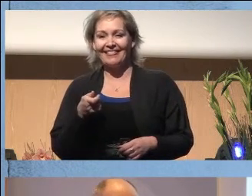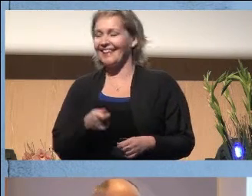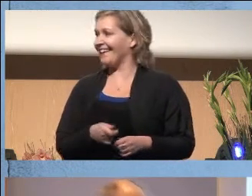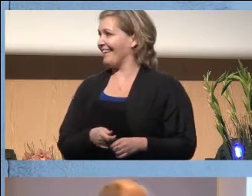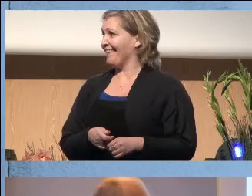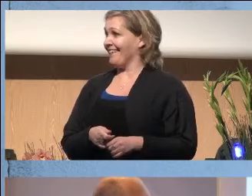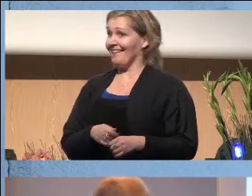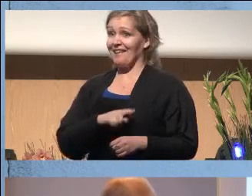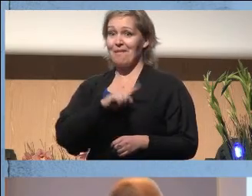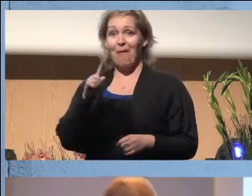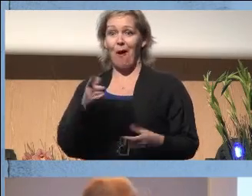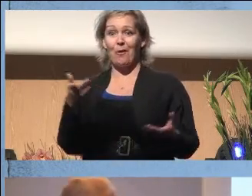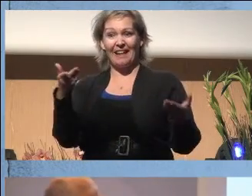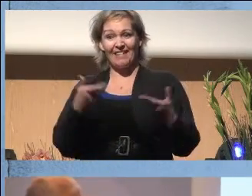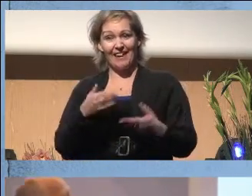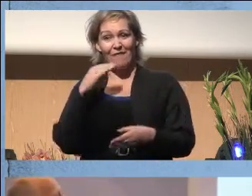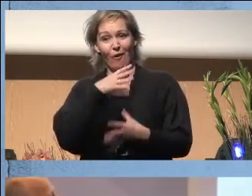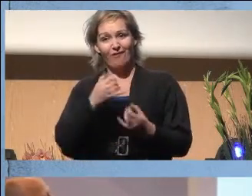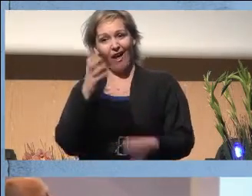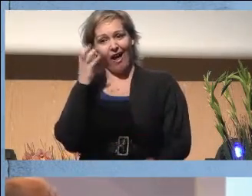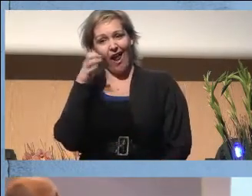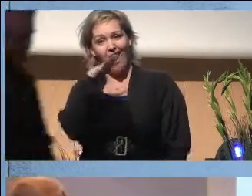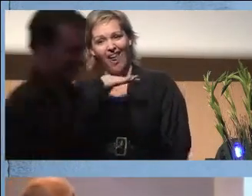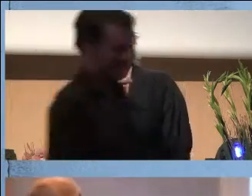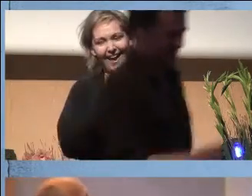Det er ikke bare å invitere folk fra landet.